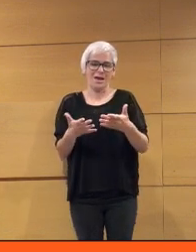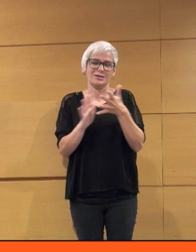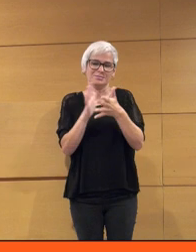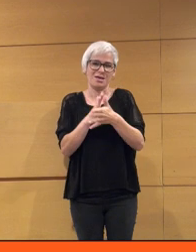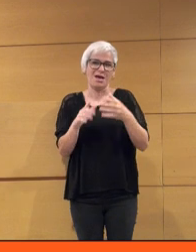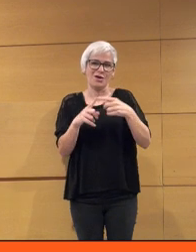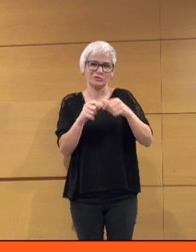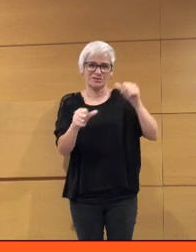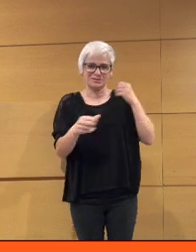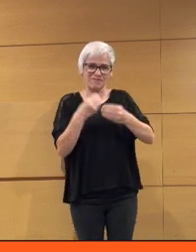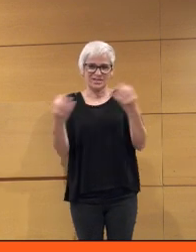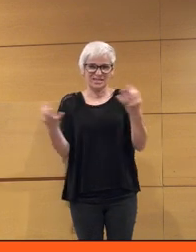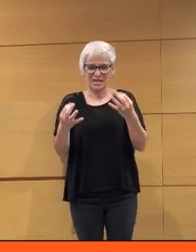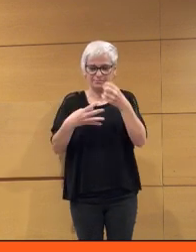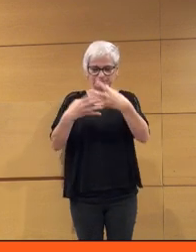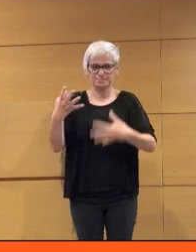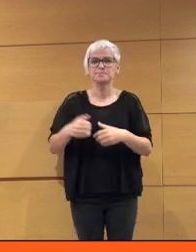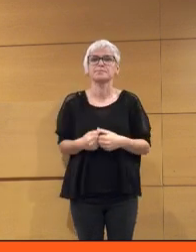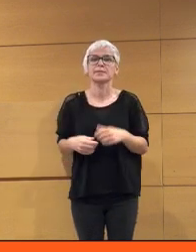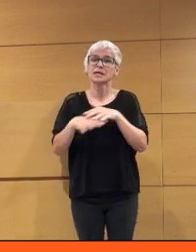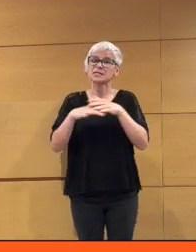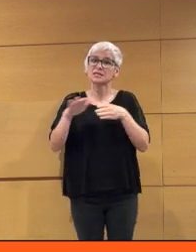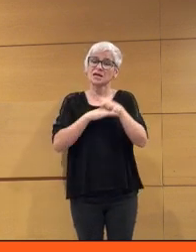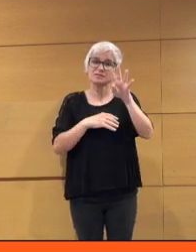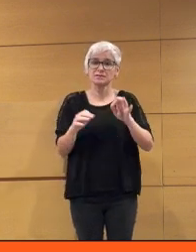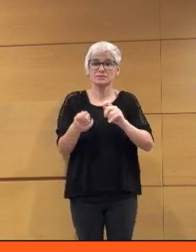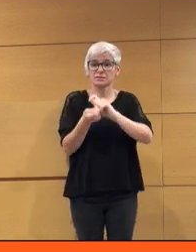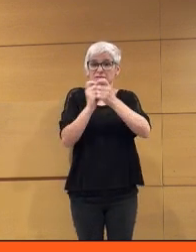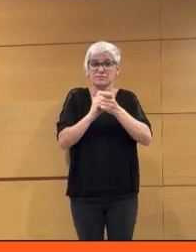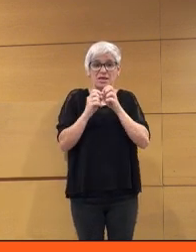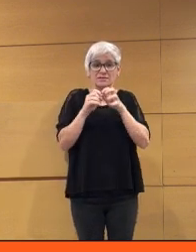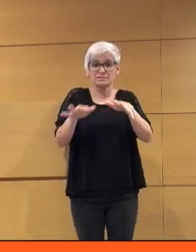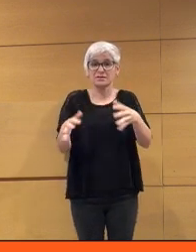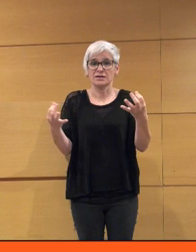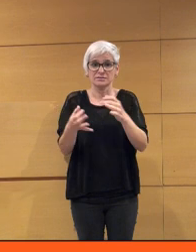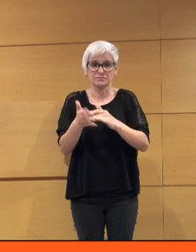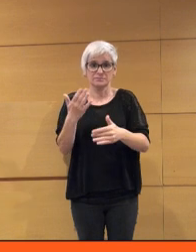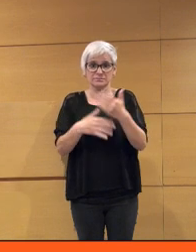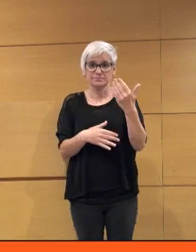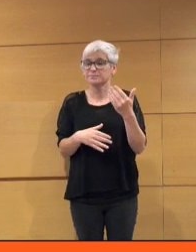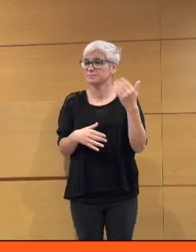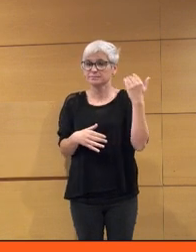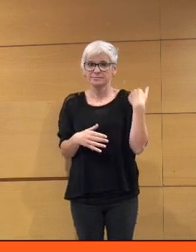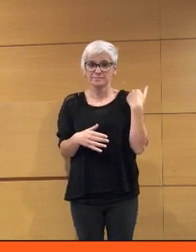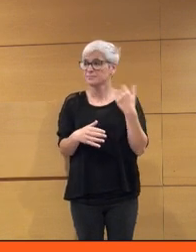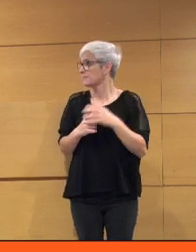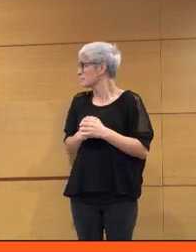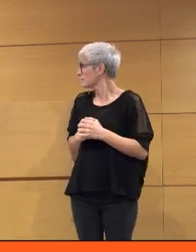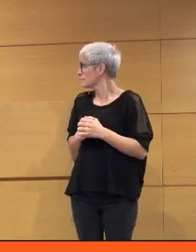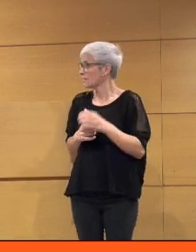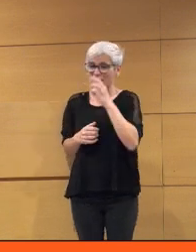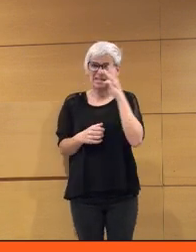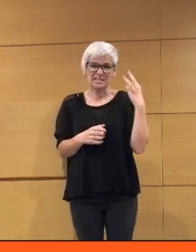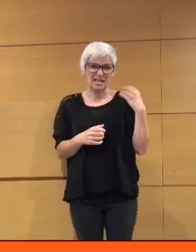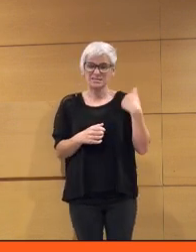hem fet. La xarxa AccessCat és una xarxa de transferència finançada per AGAUR durant un període de 3 anys.